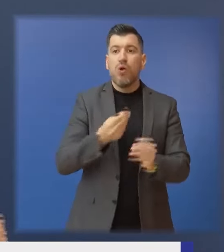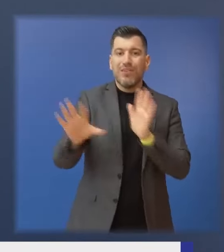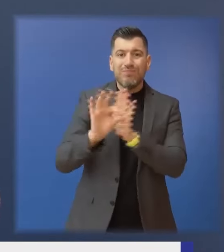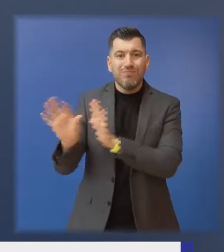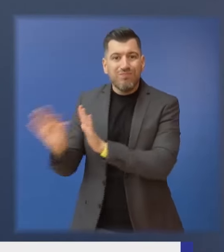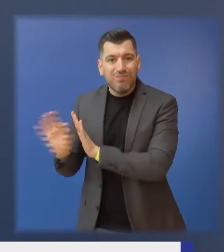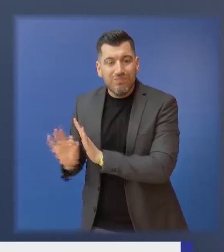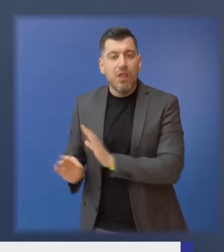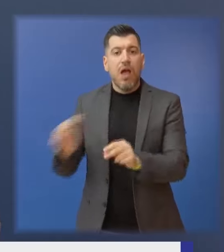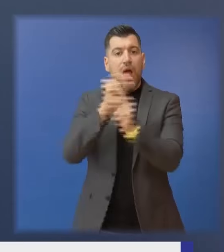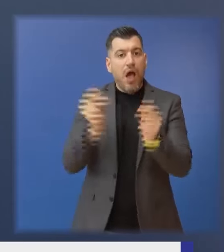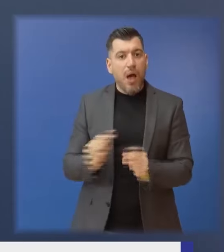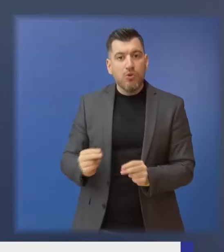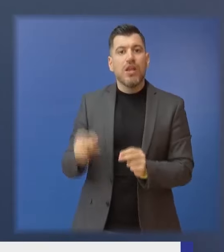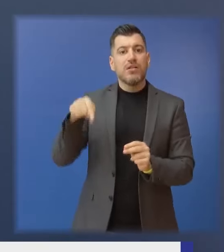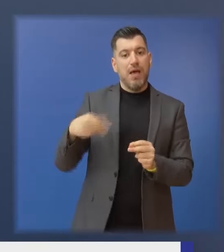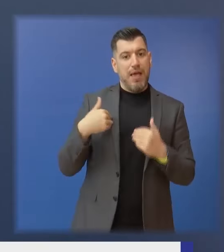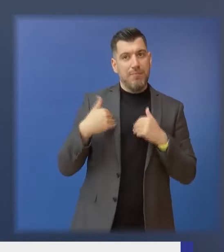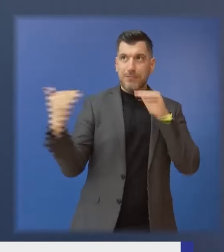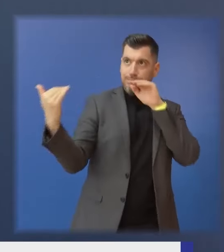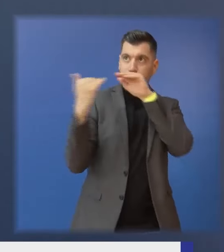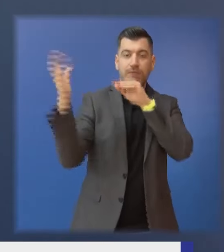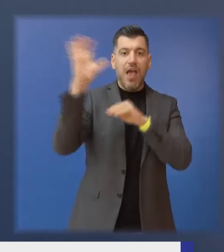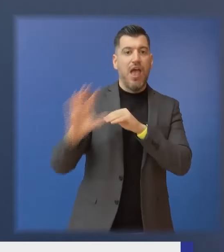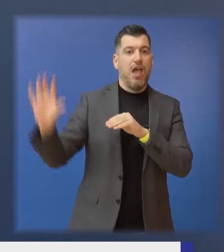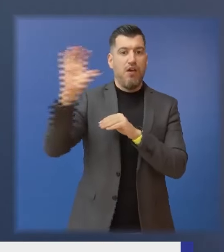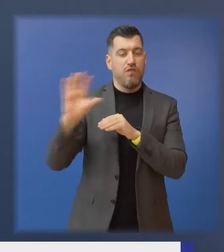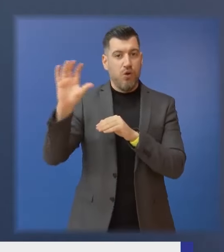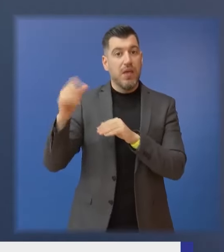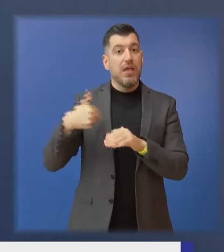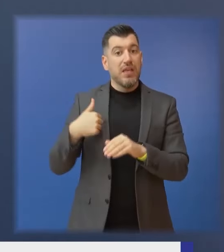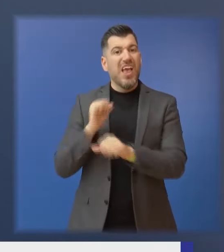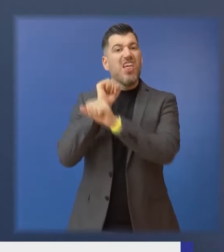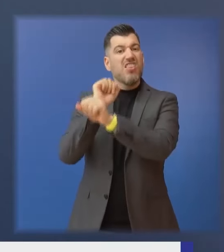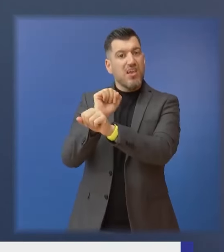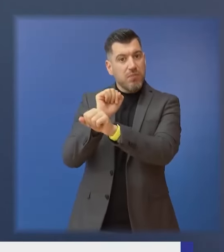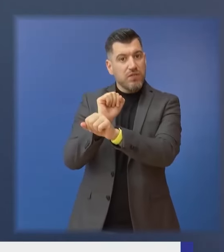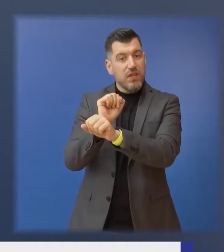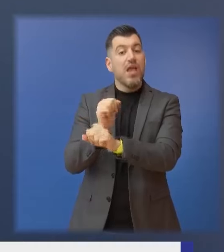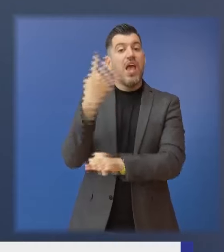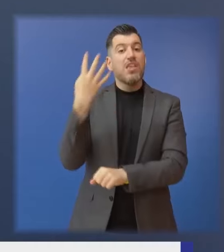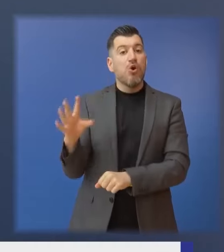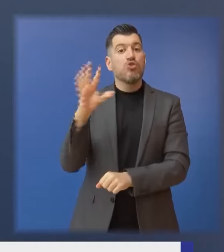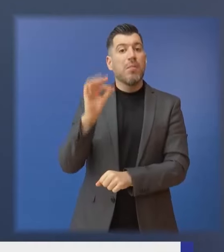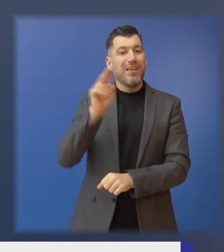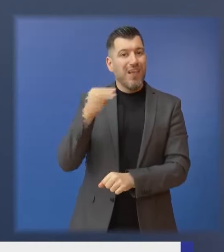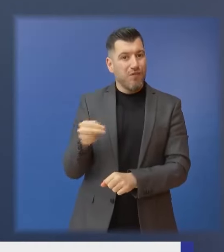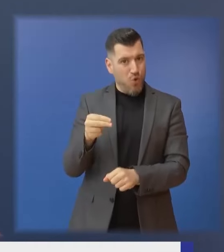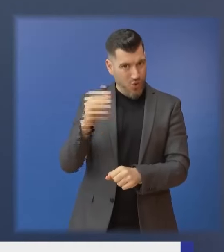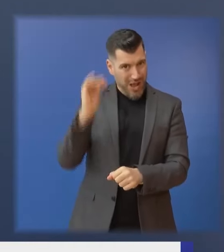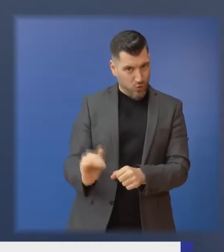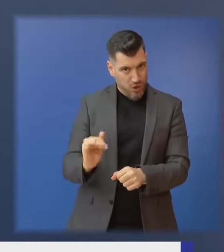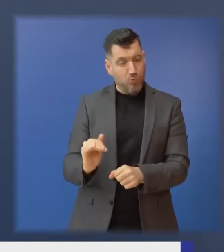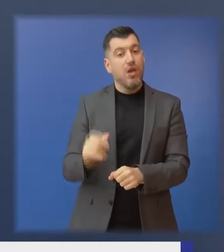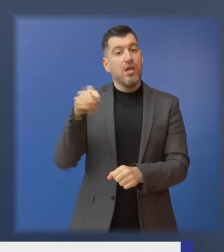για όλους με στόχο να προσεγγίσουμε τον ευρωπαϊκό μέσο όρο και να υλοποιήσουμε τη δέσμευσή μας για κατώτατο μισθό στα 950€ και μέσο μισθό στα